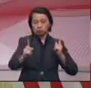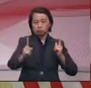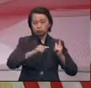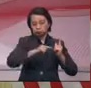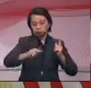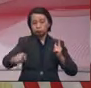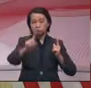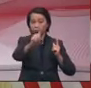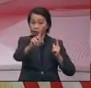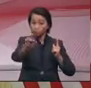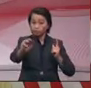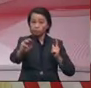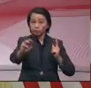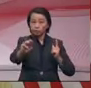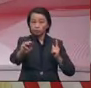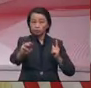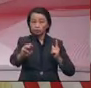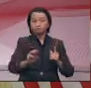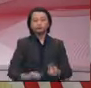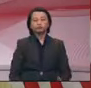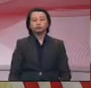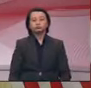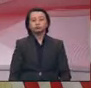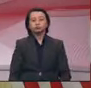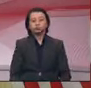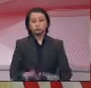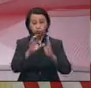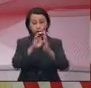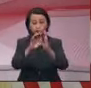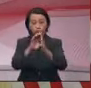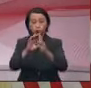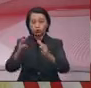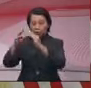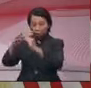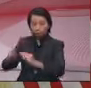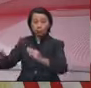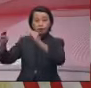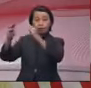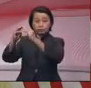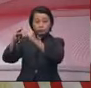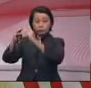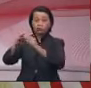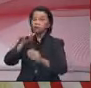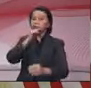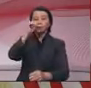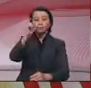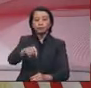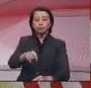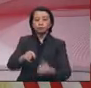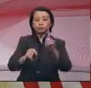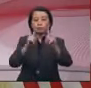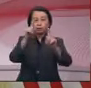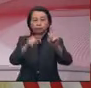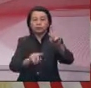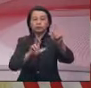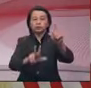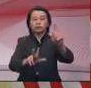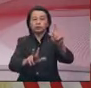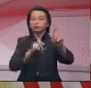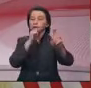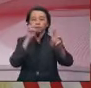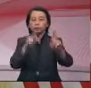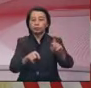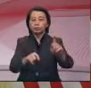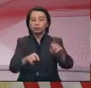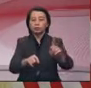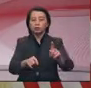sejauh 1 meter tadi. Jadi katakan masjid, masjid tidak perlu lagi 1/3. As long